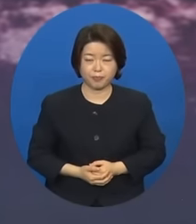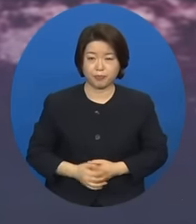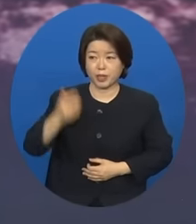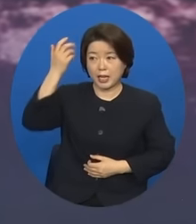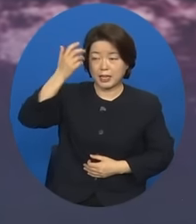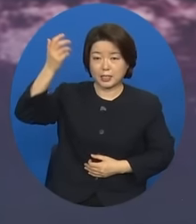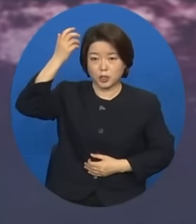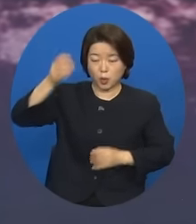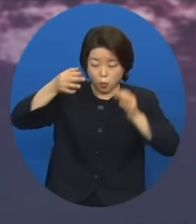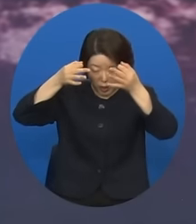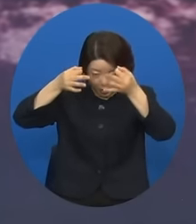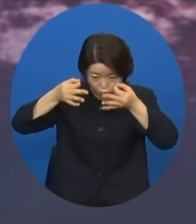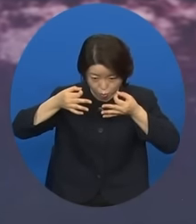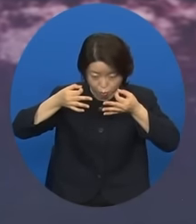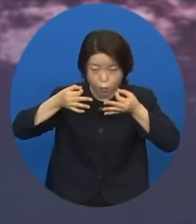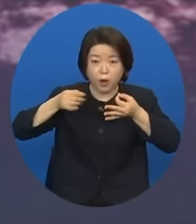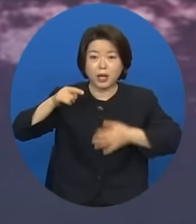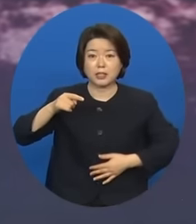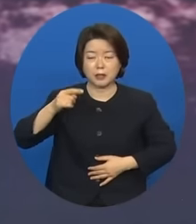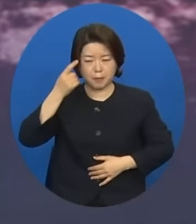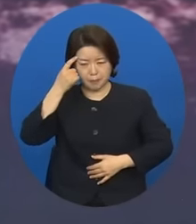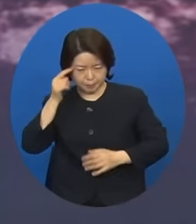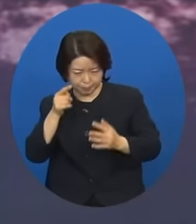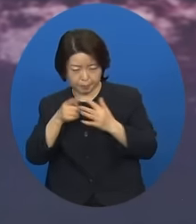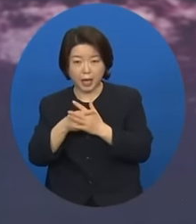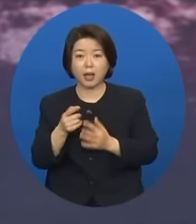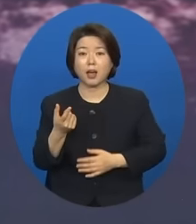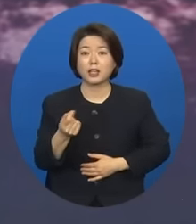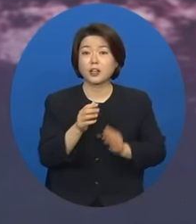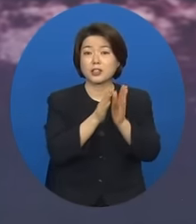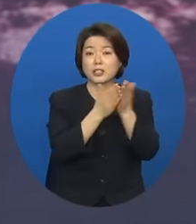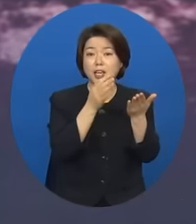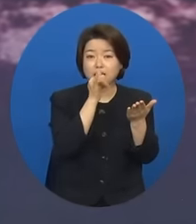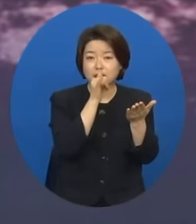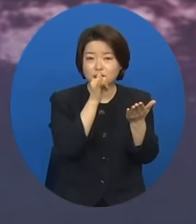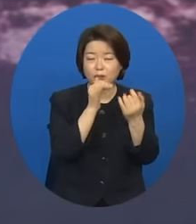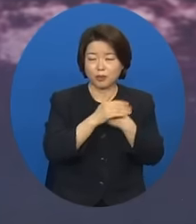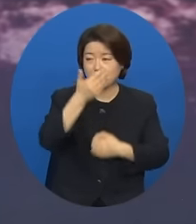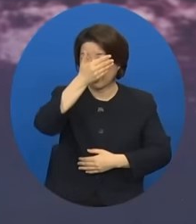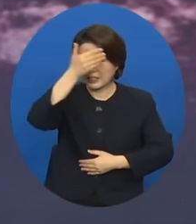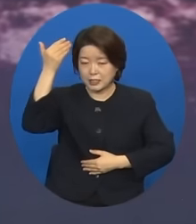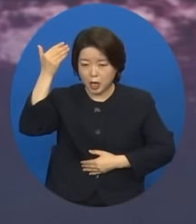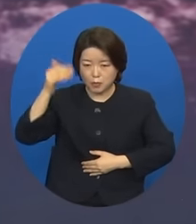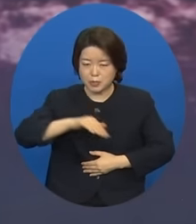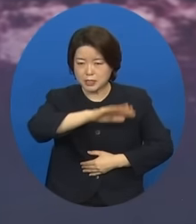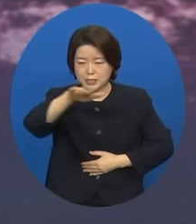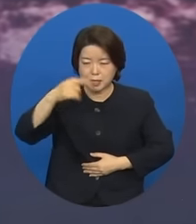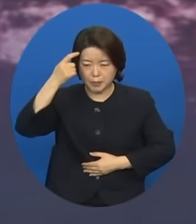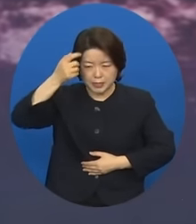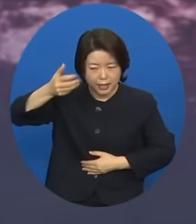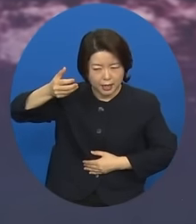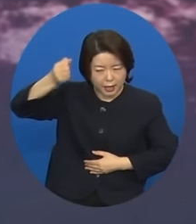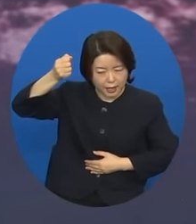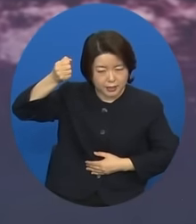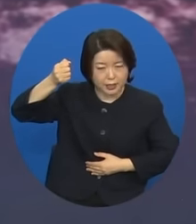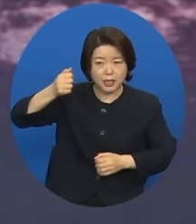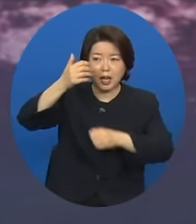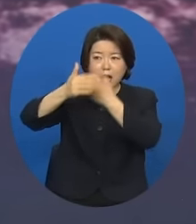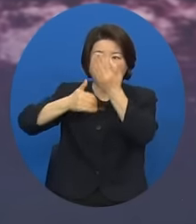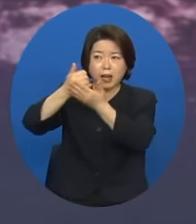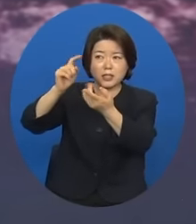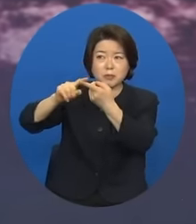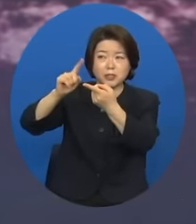성찰 세이라는 책이 있어요 거기에 보면요이 젊은층을 지배하는이 하나님 신관이